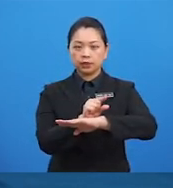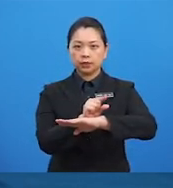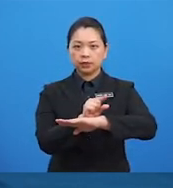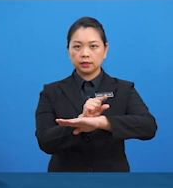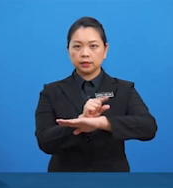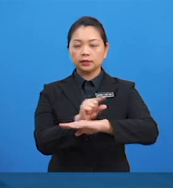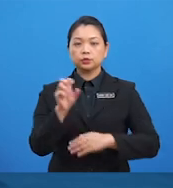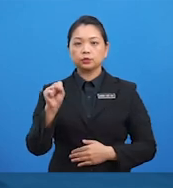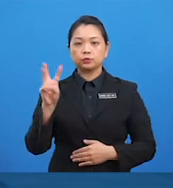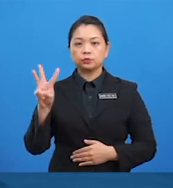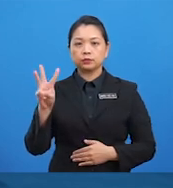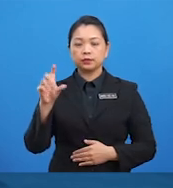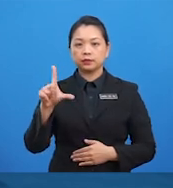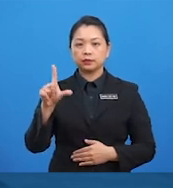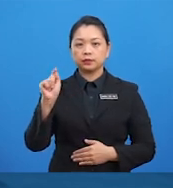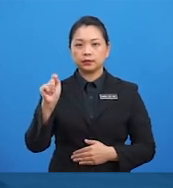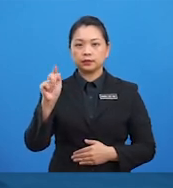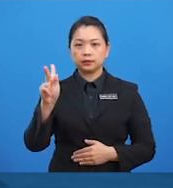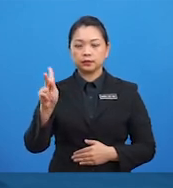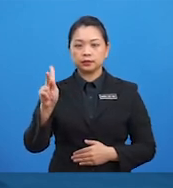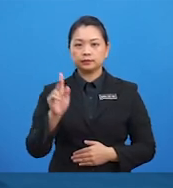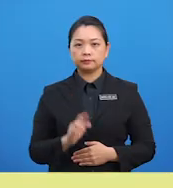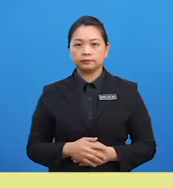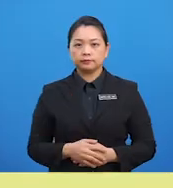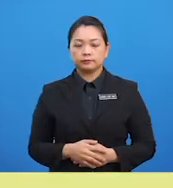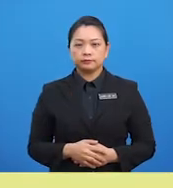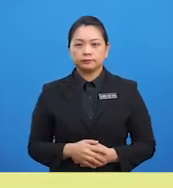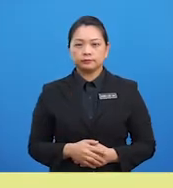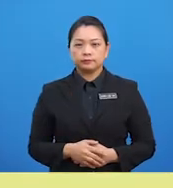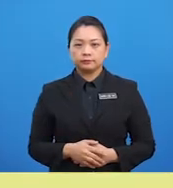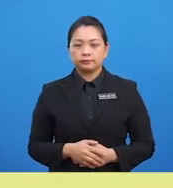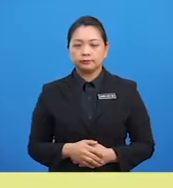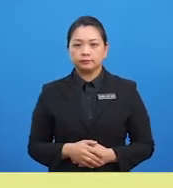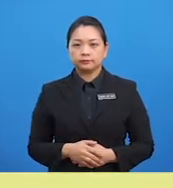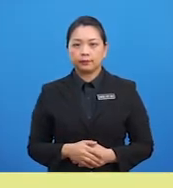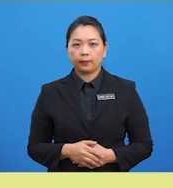perisian lukisan terbantu komputer.